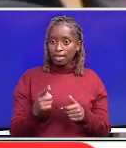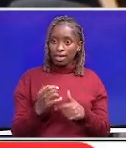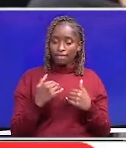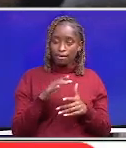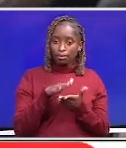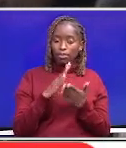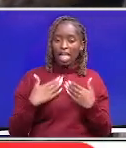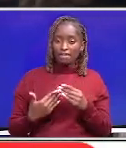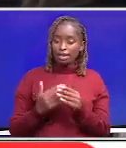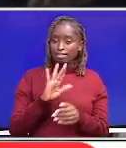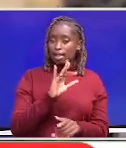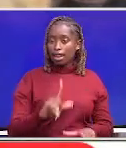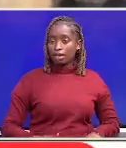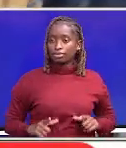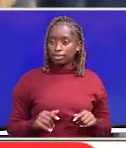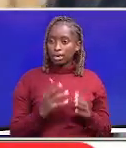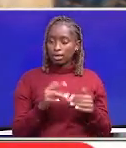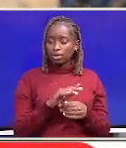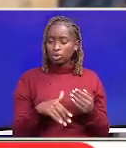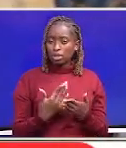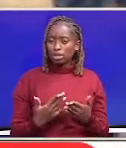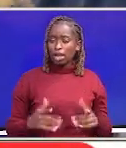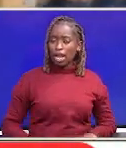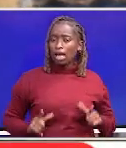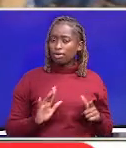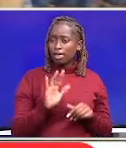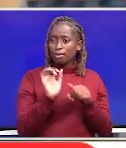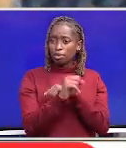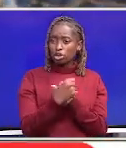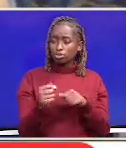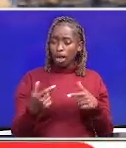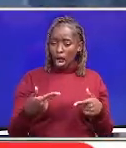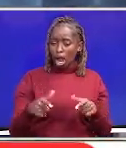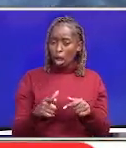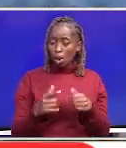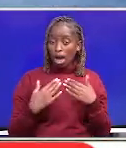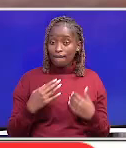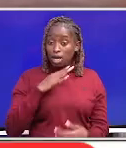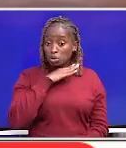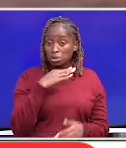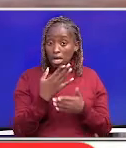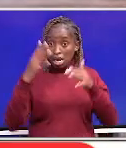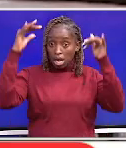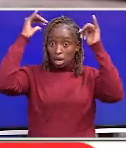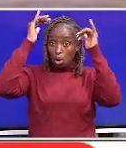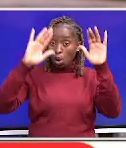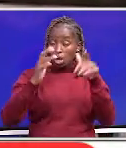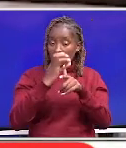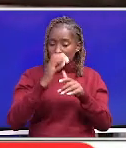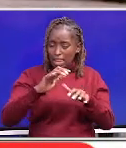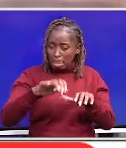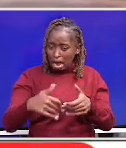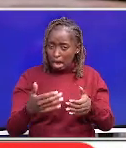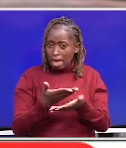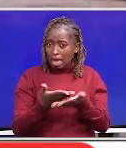yao, na ni kama haya: katika maisha yao hawaruhusiwi kuchinja ng'ombe wala hata kuchimba kaburi.